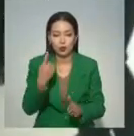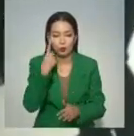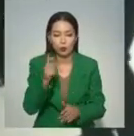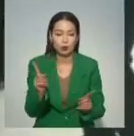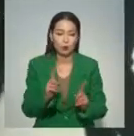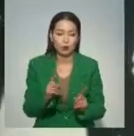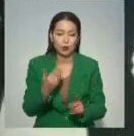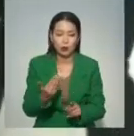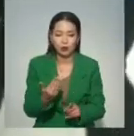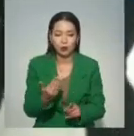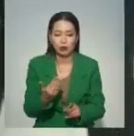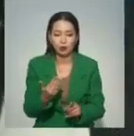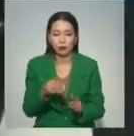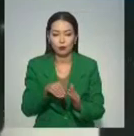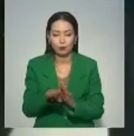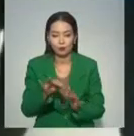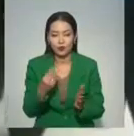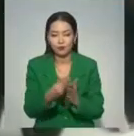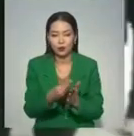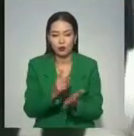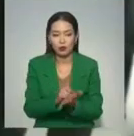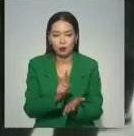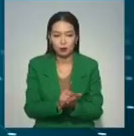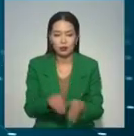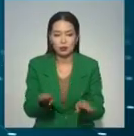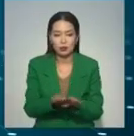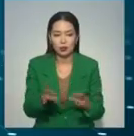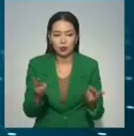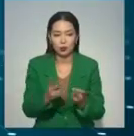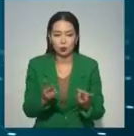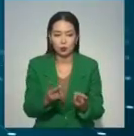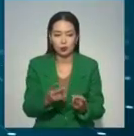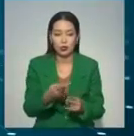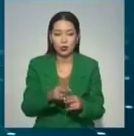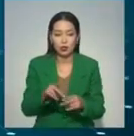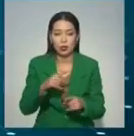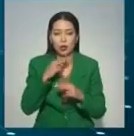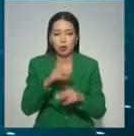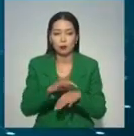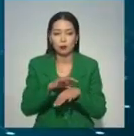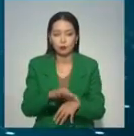они ушли добровольно и финансовые обязательства закрыты. Данное обращение носит